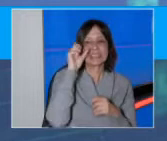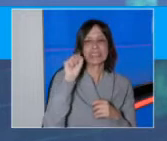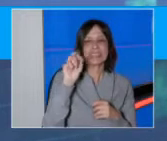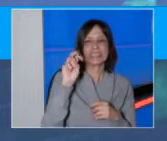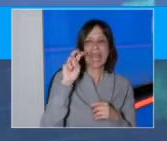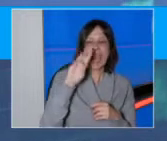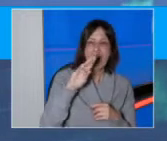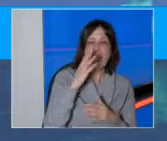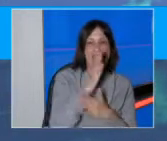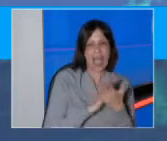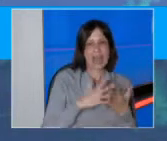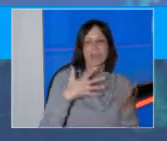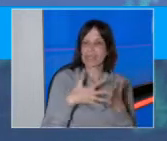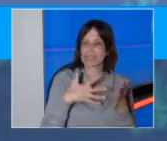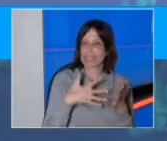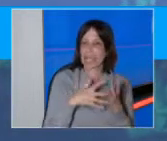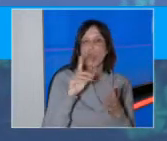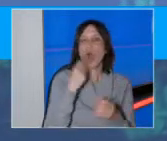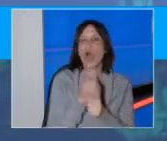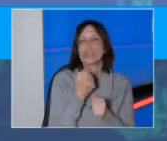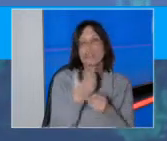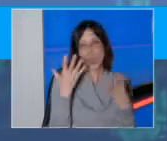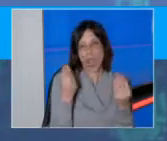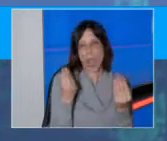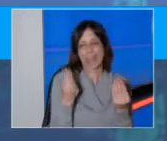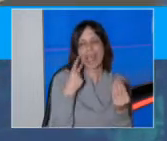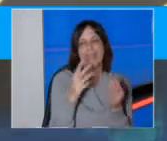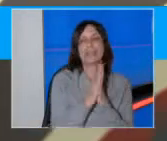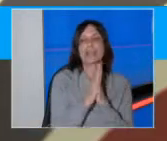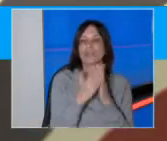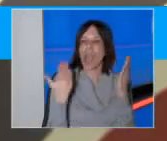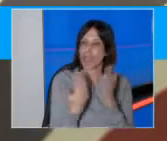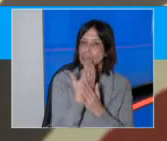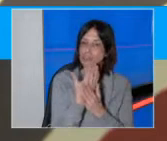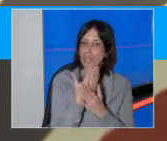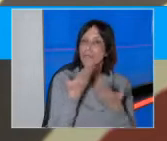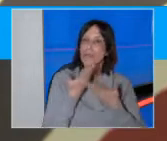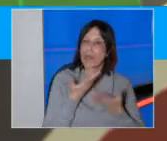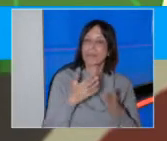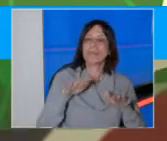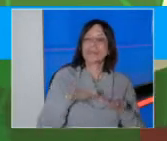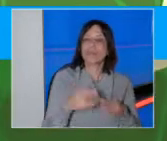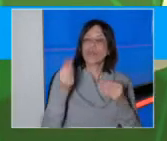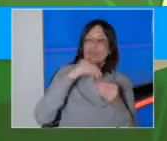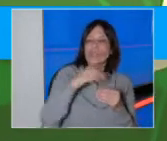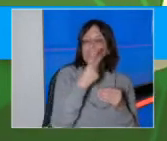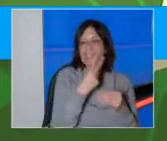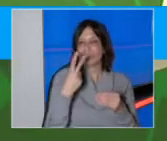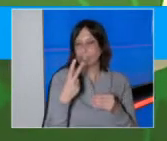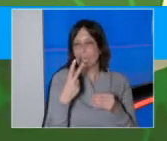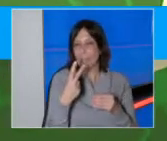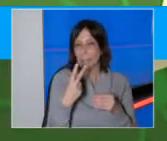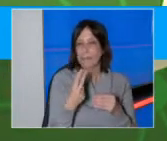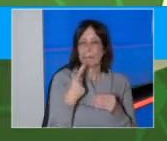מהסקרים, האמת שלא בוצעו הרבה סקרים, אבל ראיתי שבעצם התקווה החדשה מטפסת לעוד מנדט אחד, 22, לעומת 29.